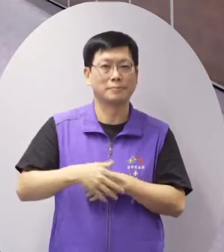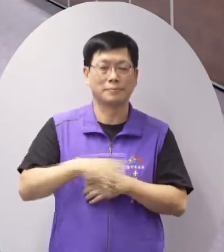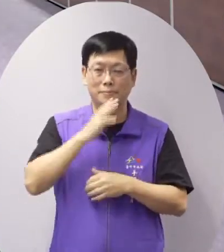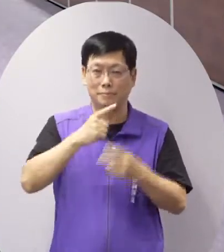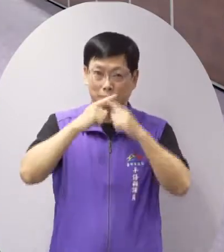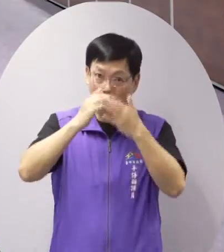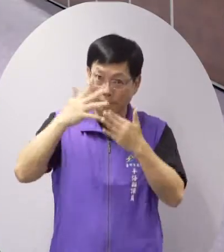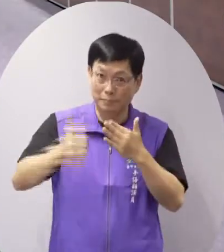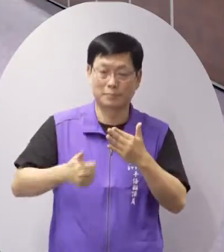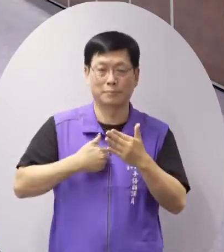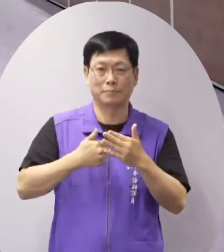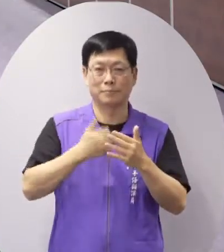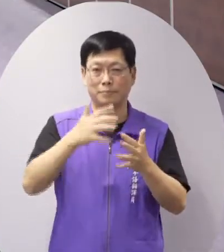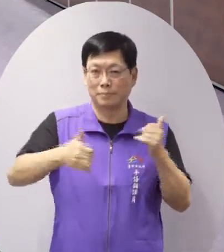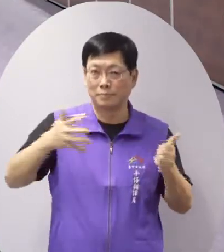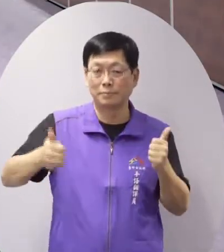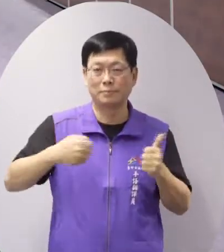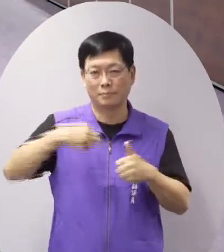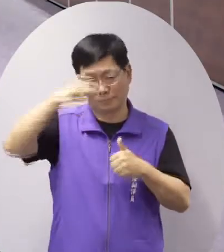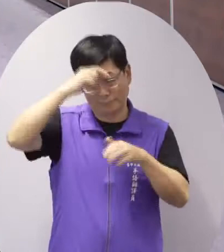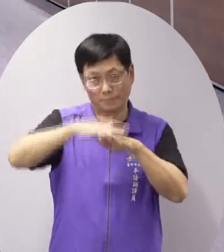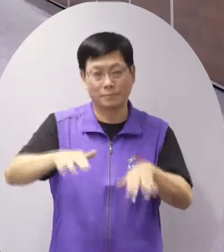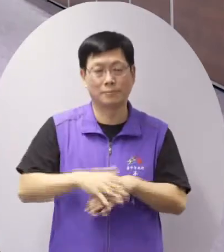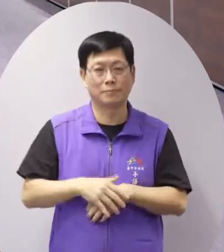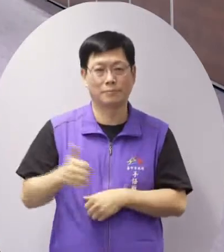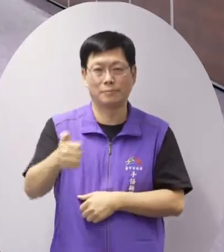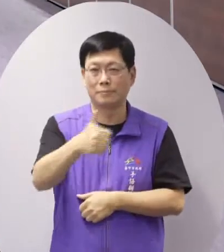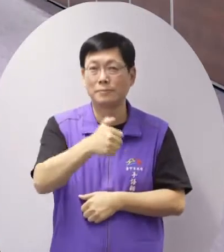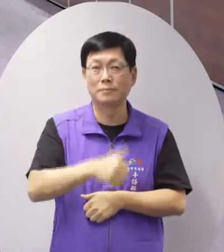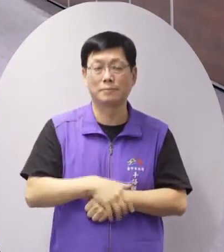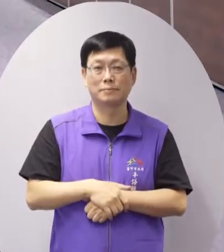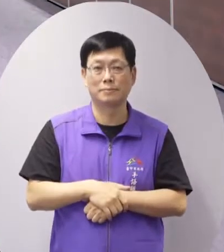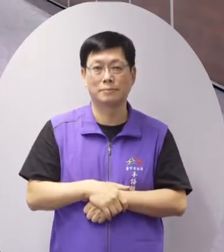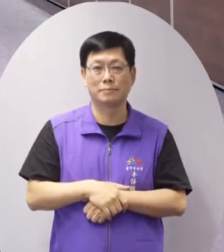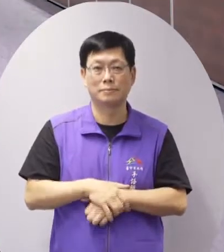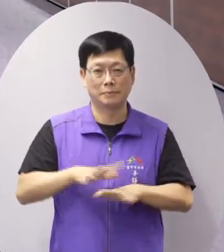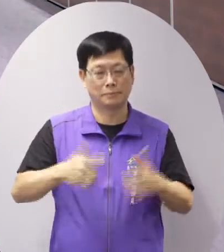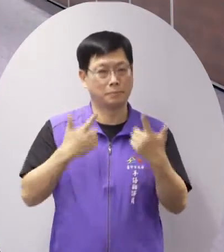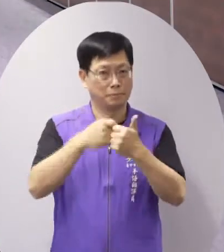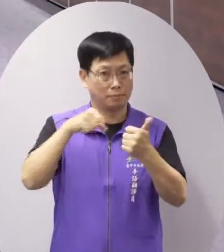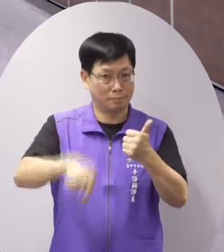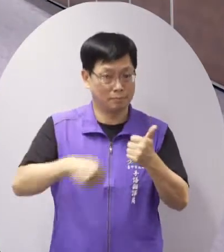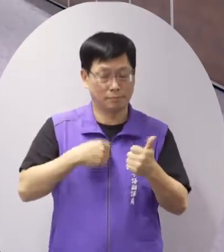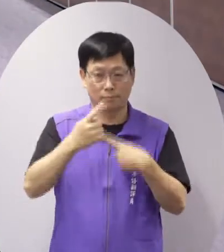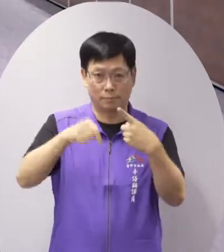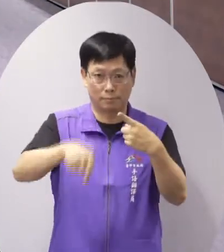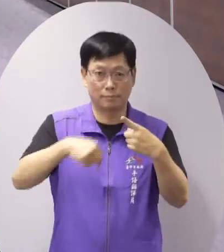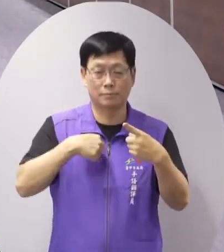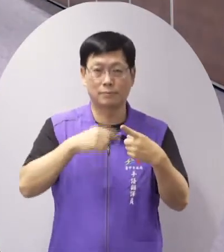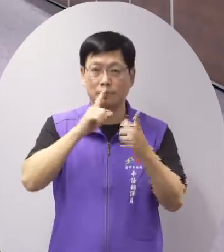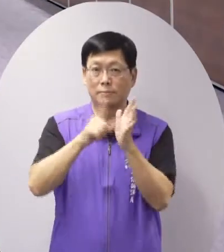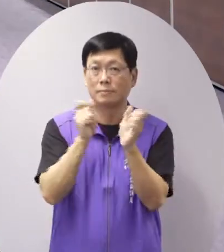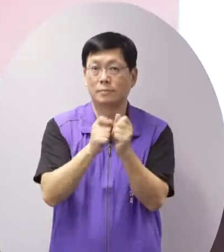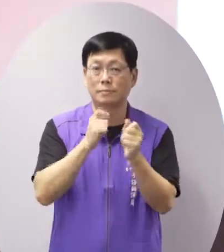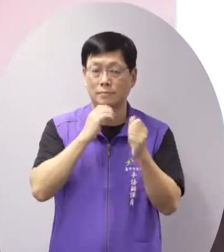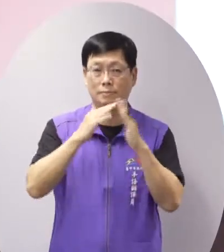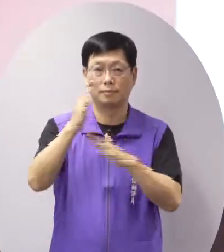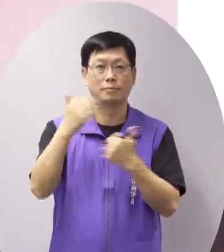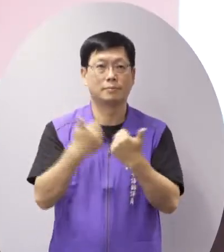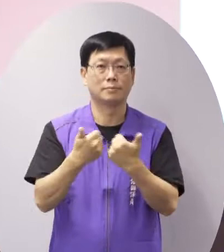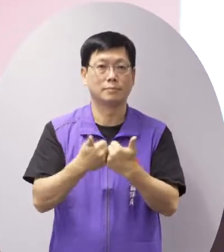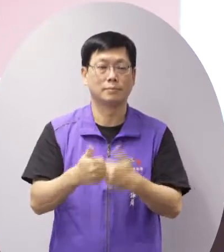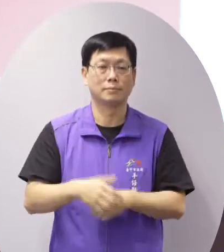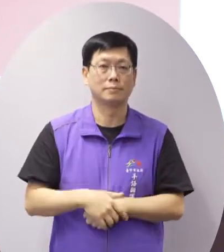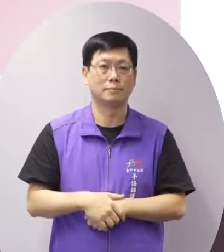书长，各位首长，大家午安，感谢各位这个配合来出席我们这次的临时市政会